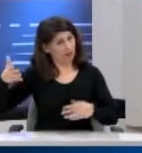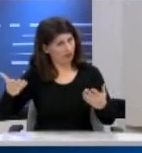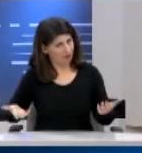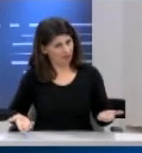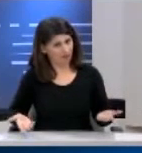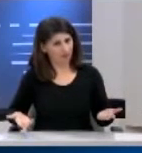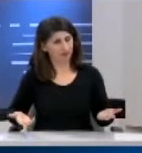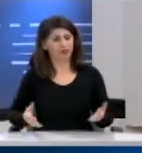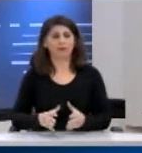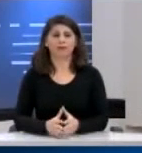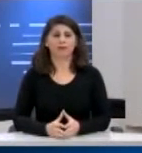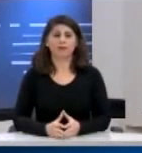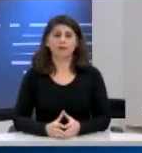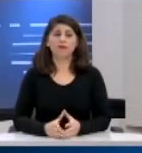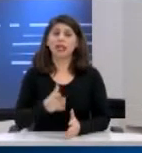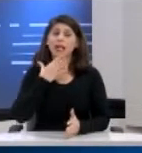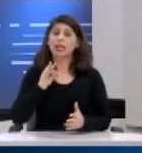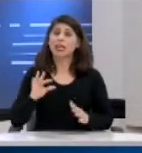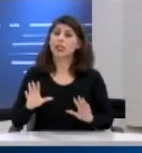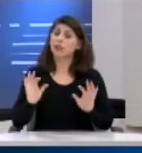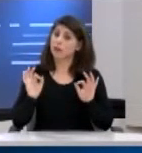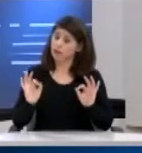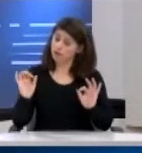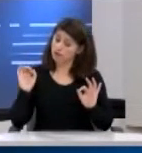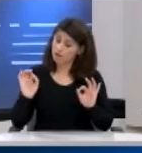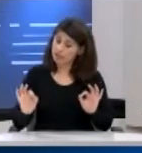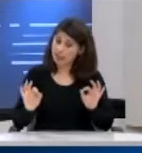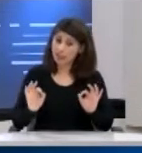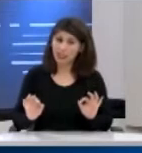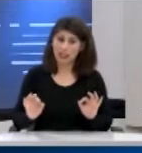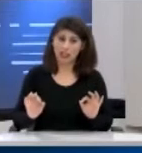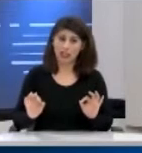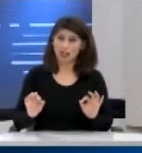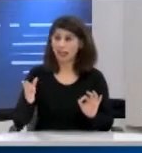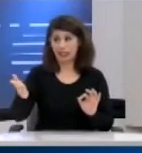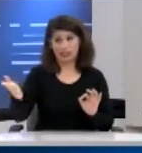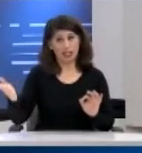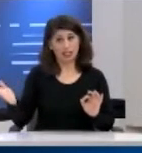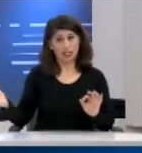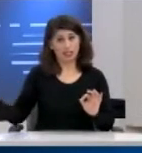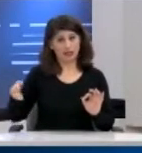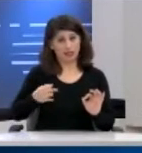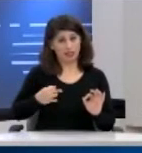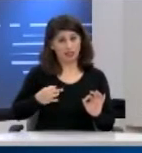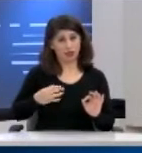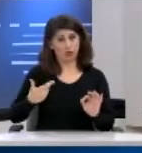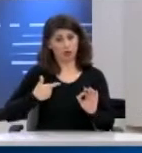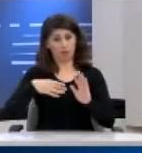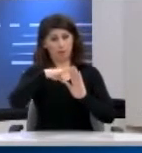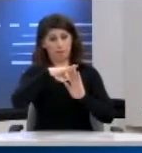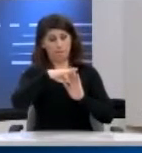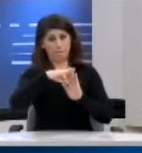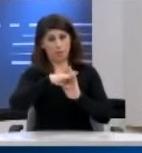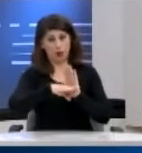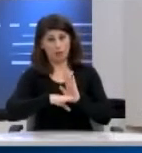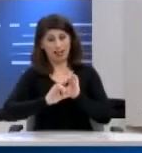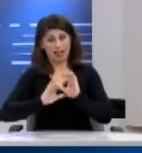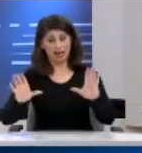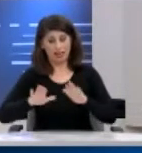Διότι βεβαίως και εσείς λέτε το πρόγραμμά μας κανένα παιδί έξω